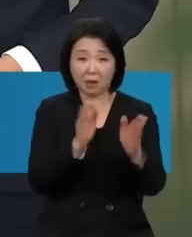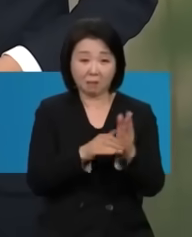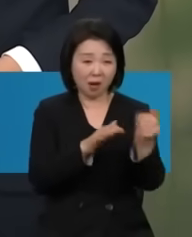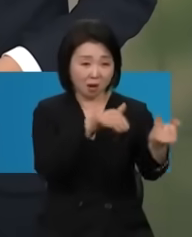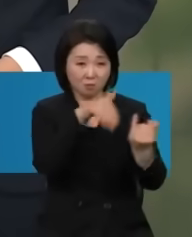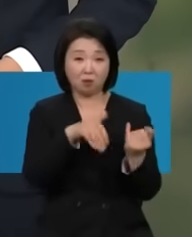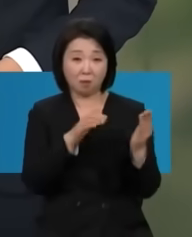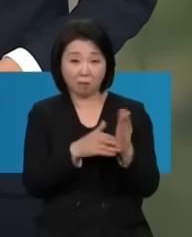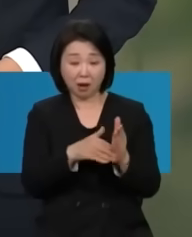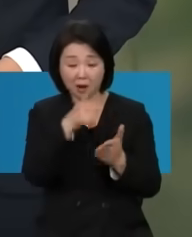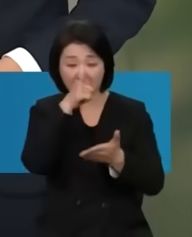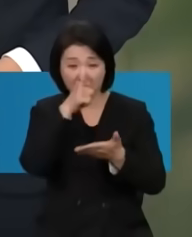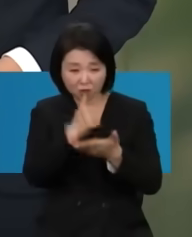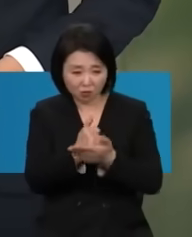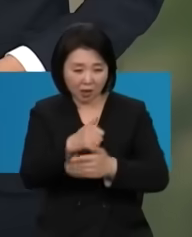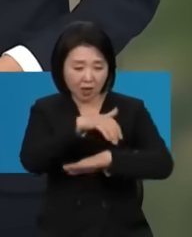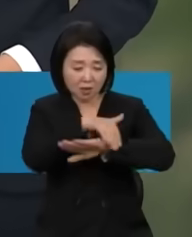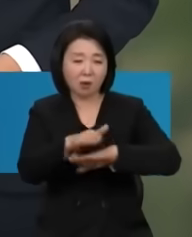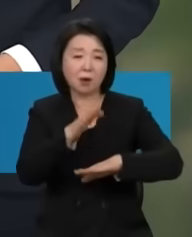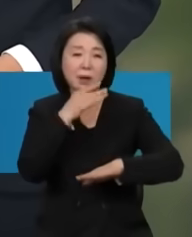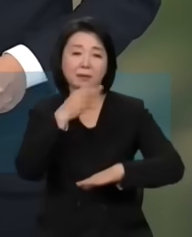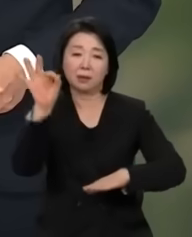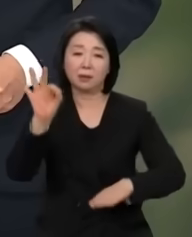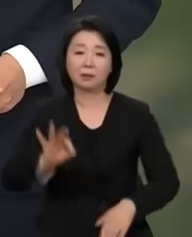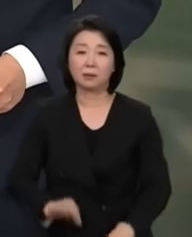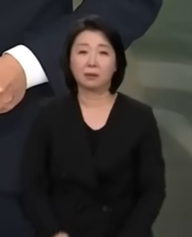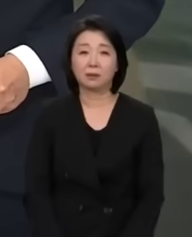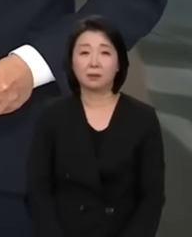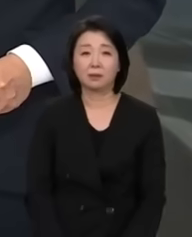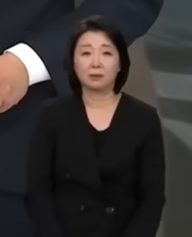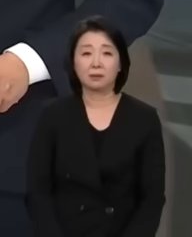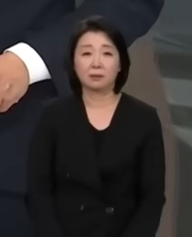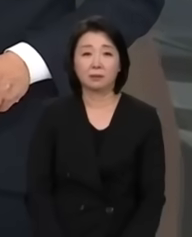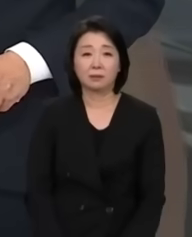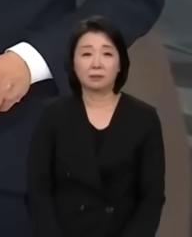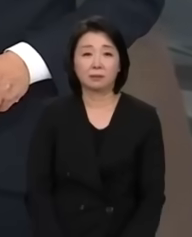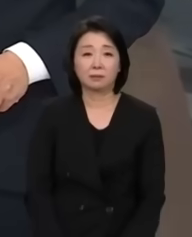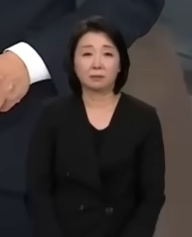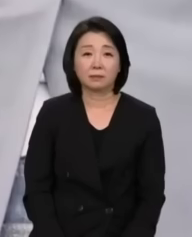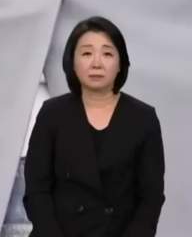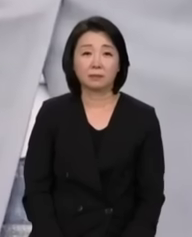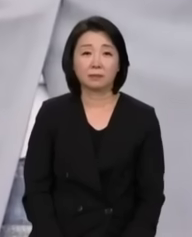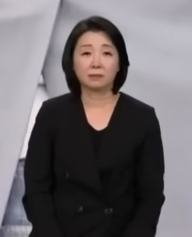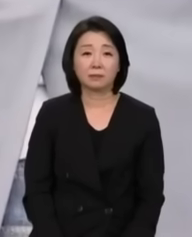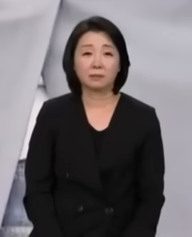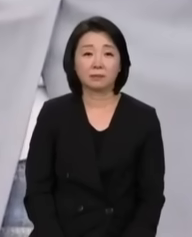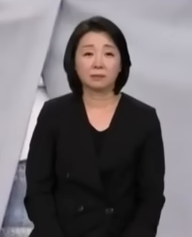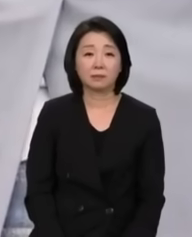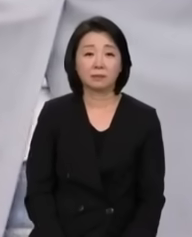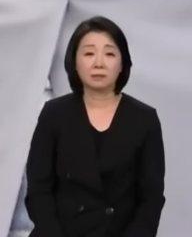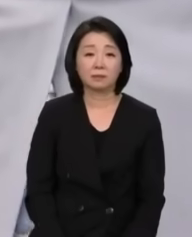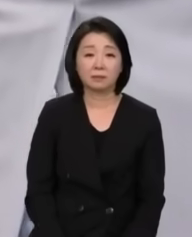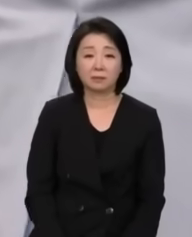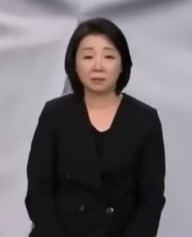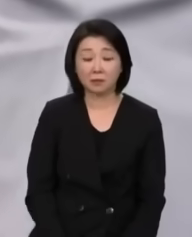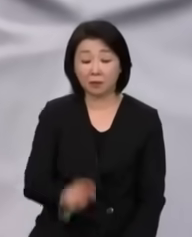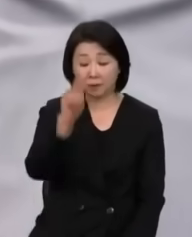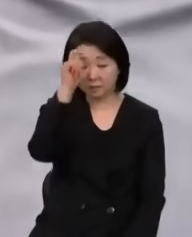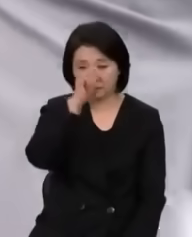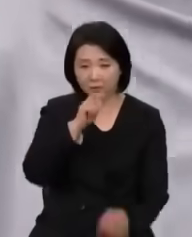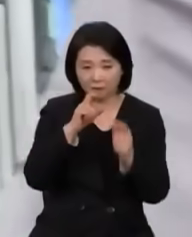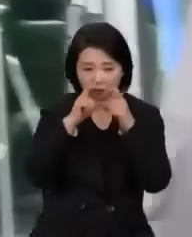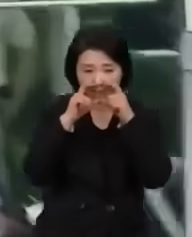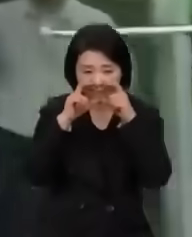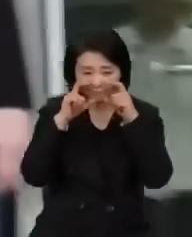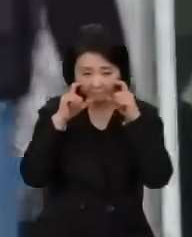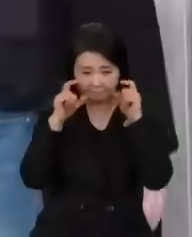본인도 범행을 미리 계획한 게 맞다고 인정했습니다. 김지윤 기자입니다. 모자와 마스크로 얼굴을